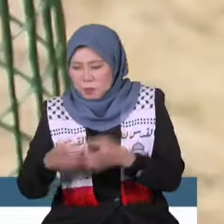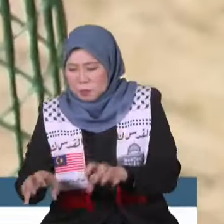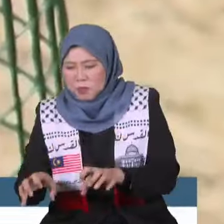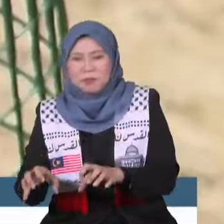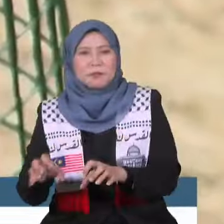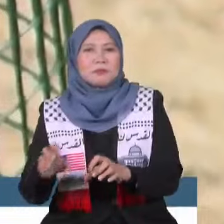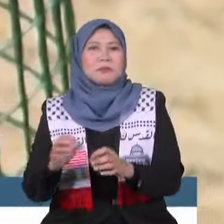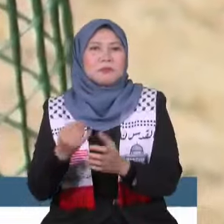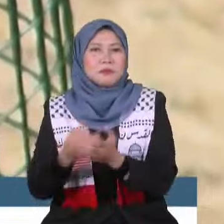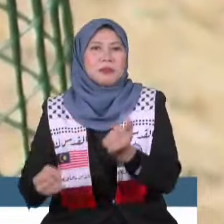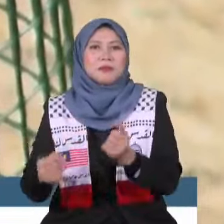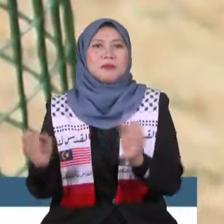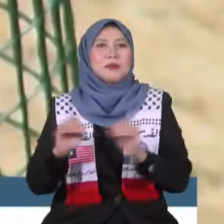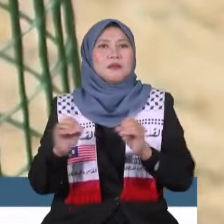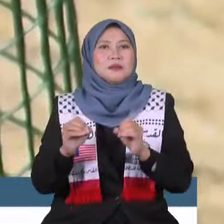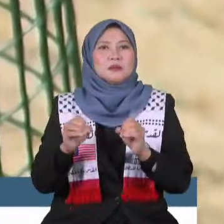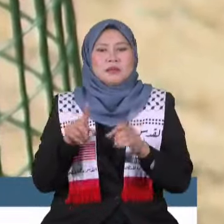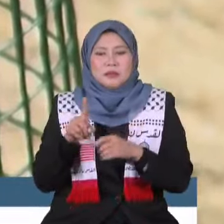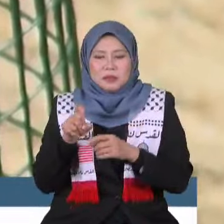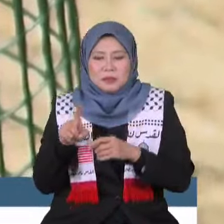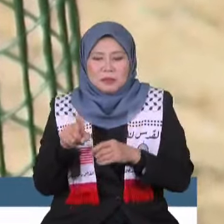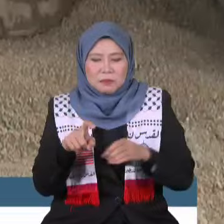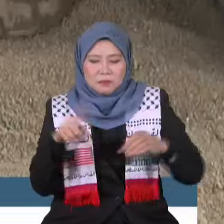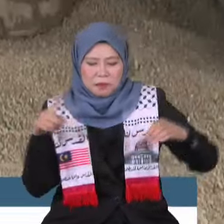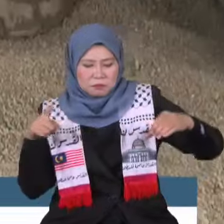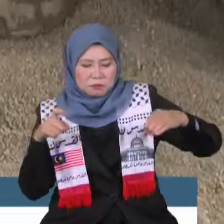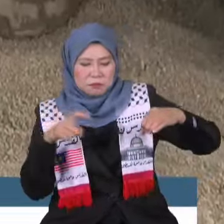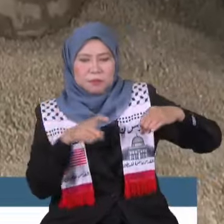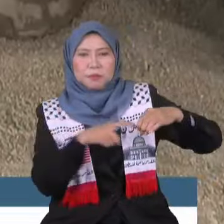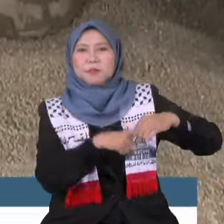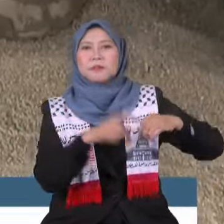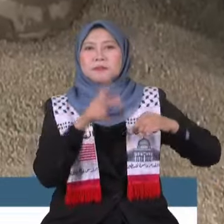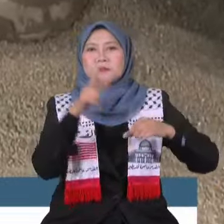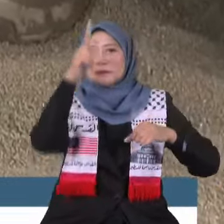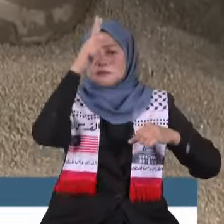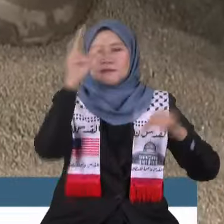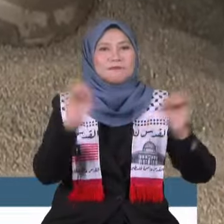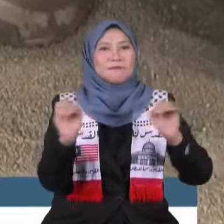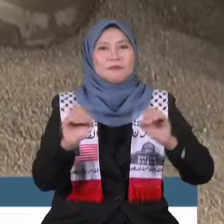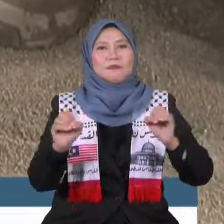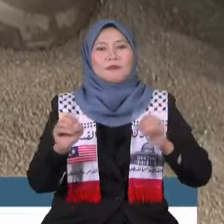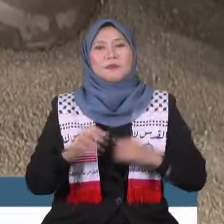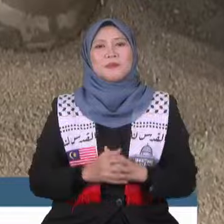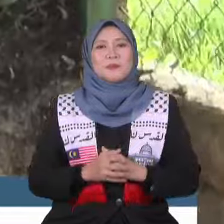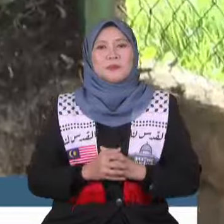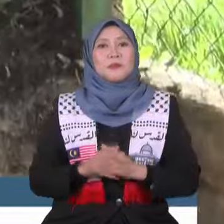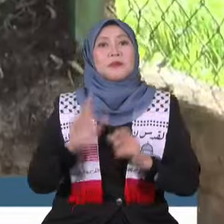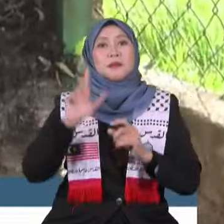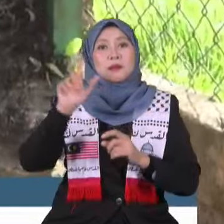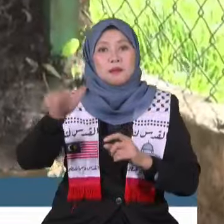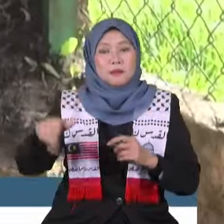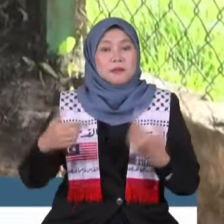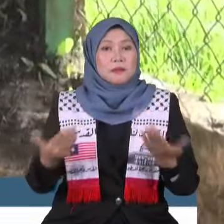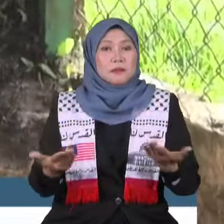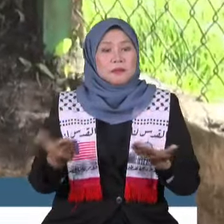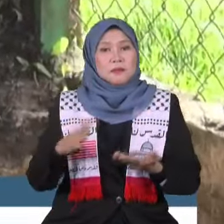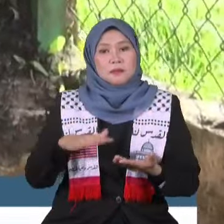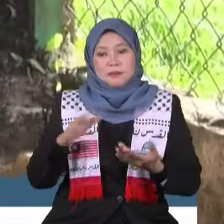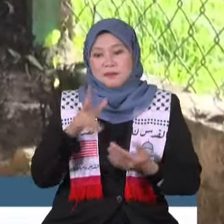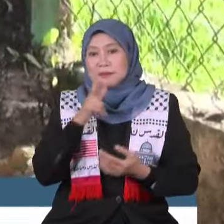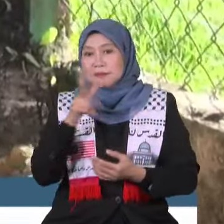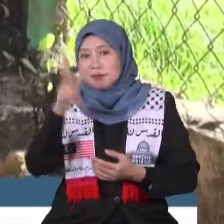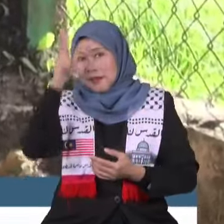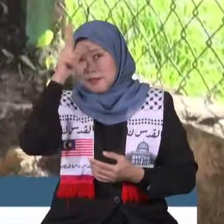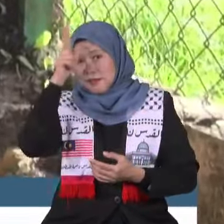ada sperma daripada jantan, tuntung jantan. Jadi banyak faktor sebenarnya. Sama ada tuntung jantan ni